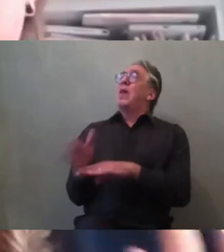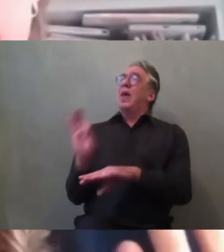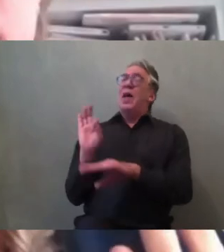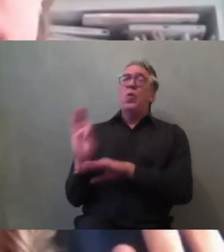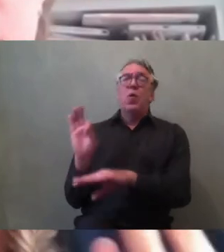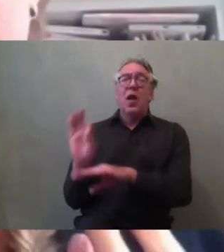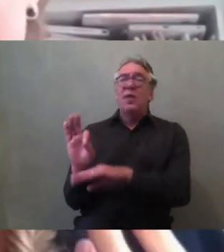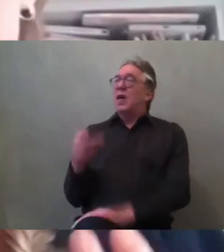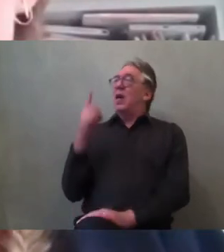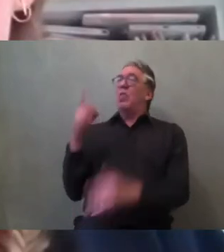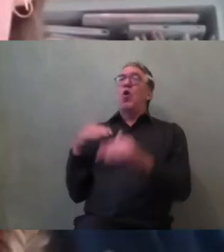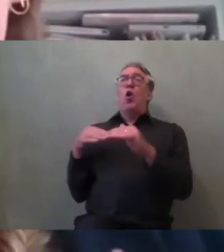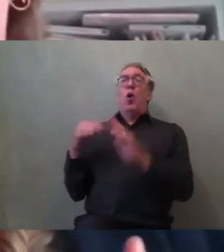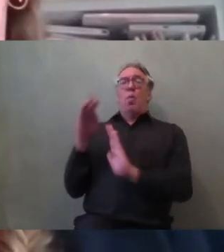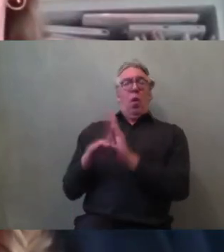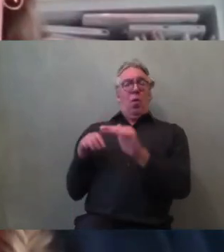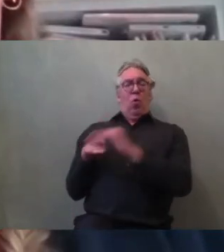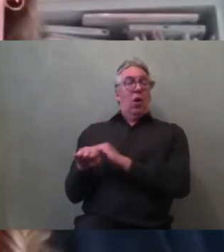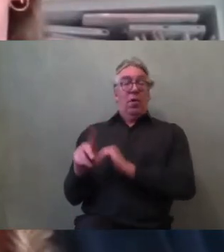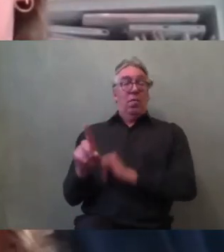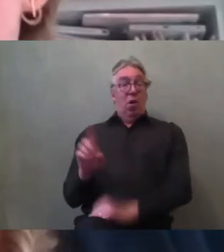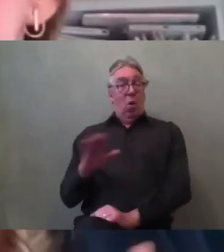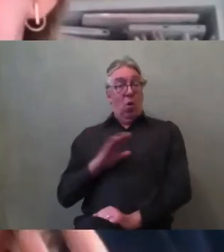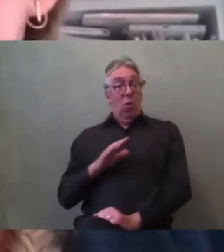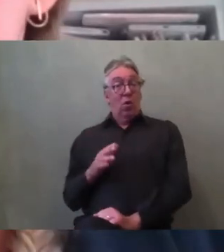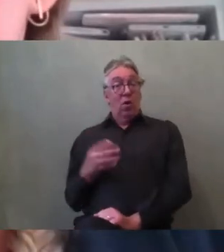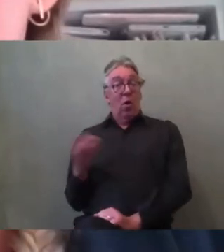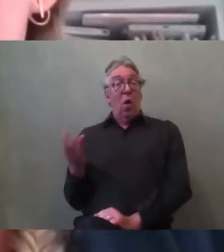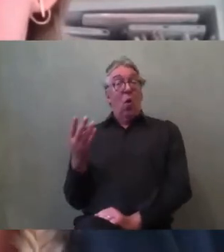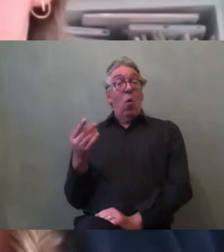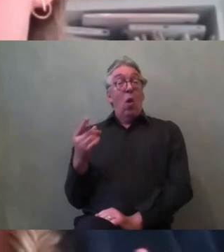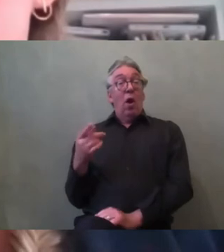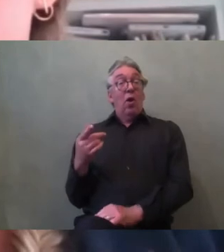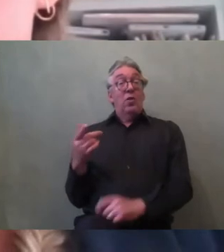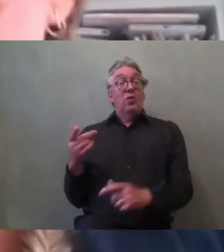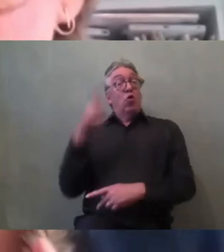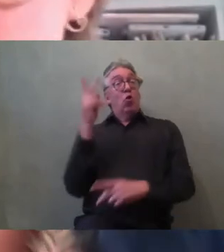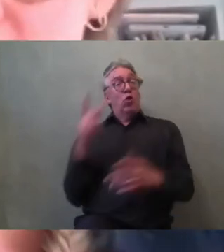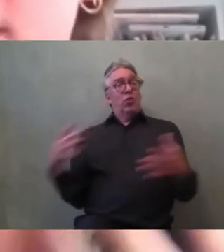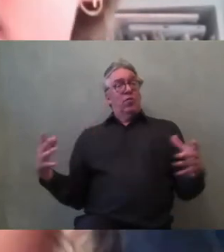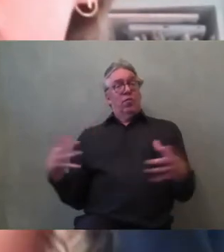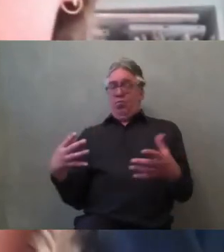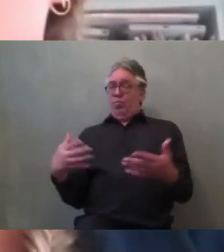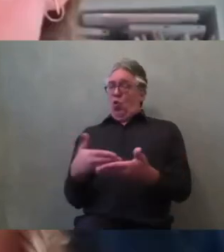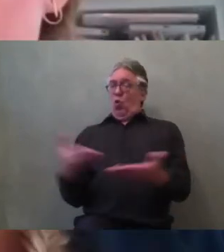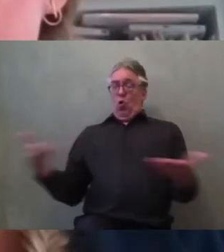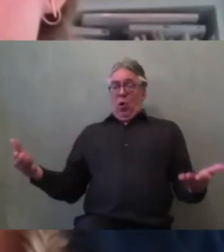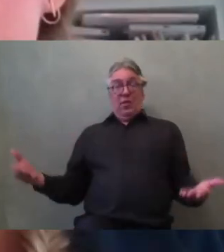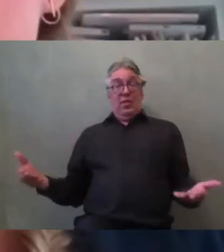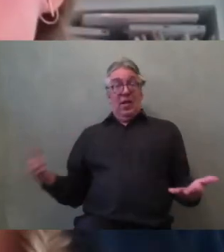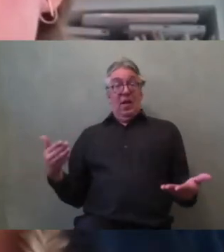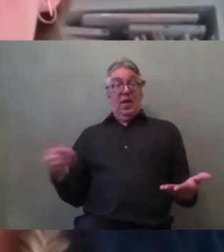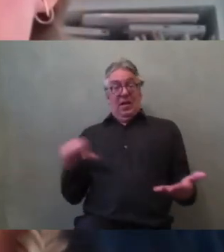toegankelijke programma's. Maar het gaat ook over hoe je de collectie die je hebt, of de collectie zelf toegankelijk